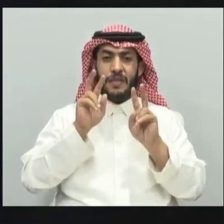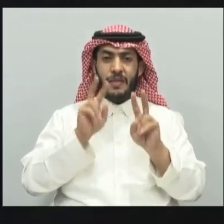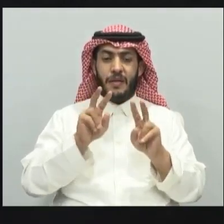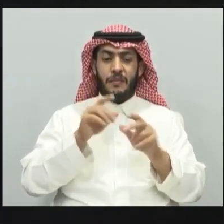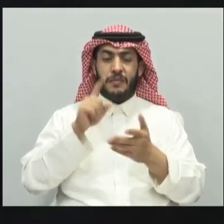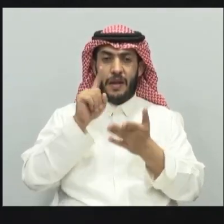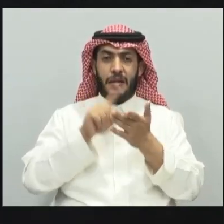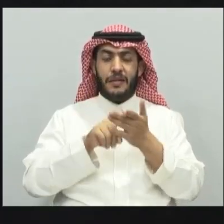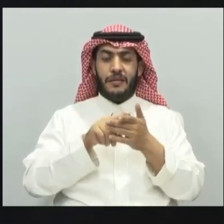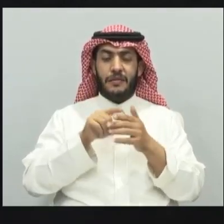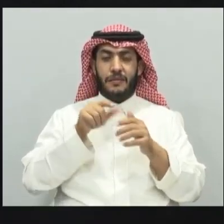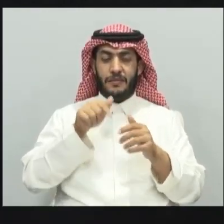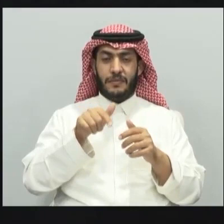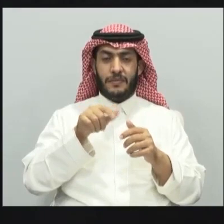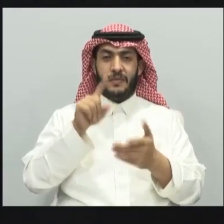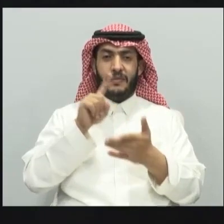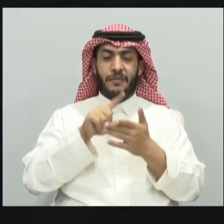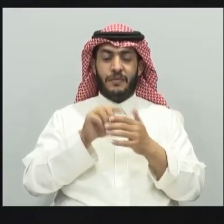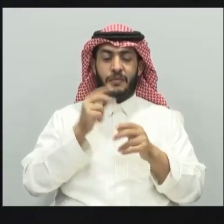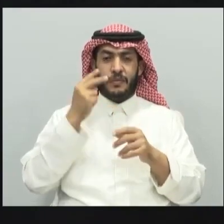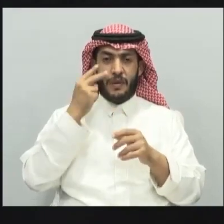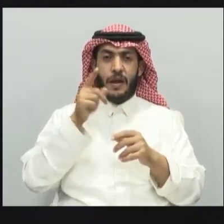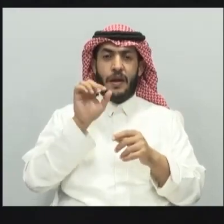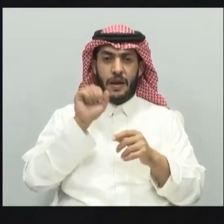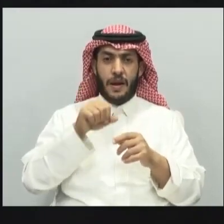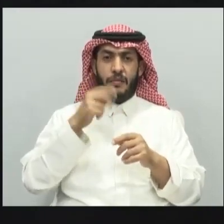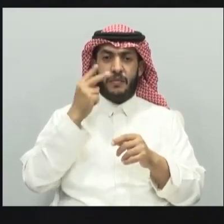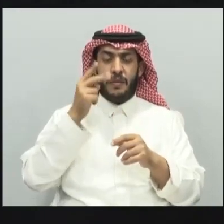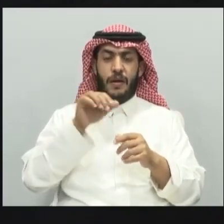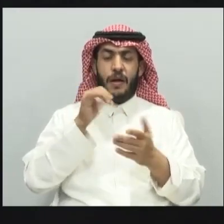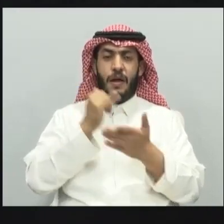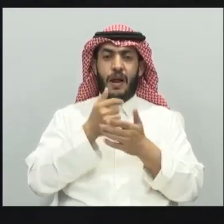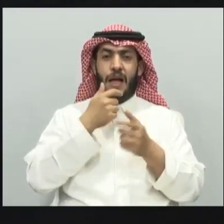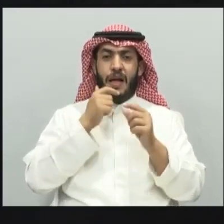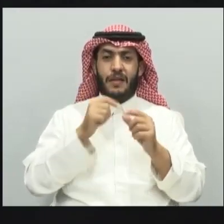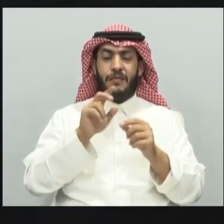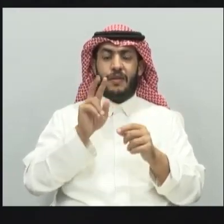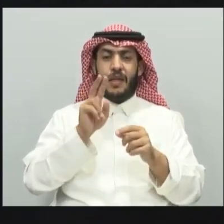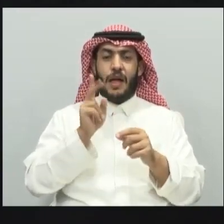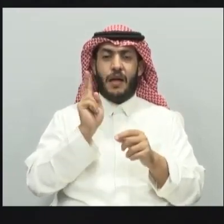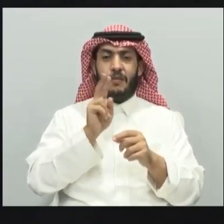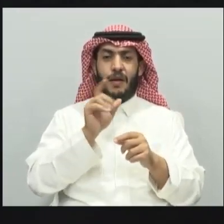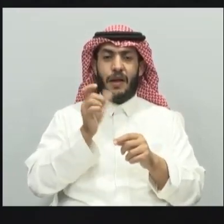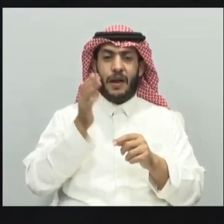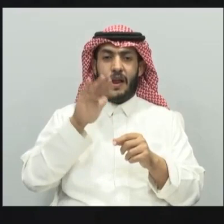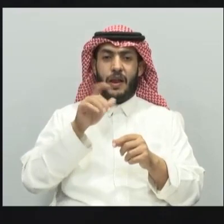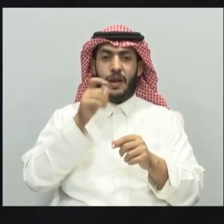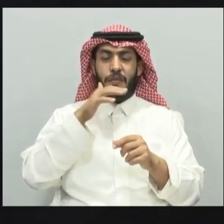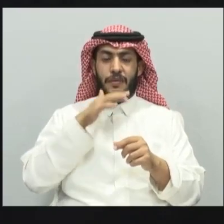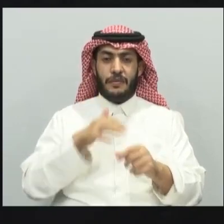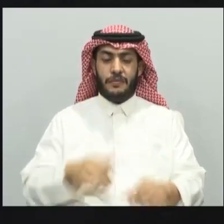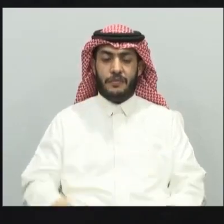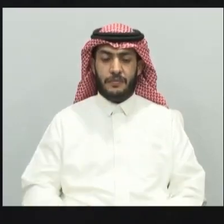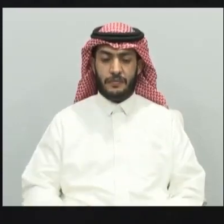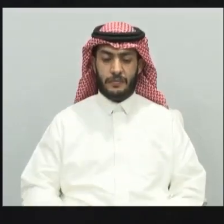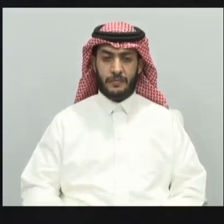والتاكد وانهم فعلا راوا ان هذا قد وضع الحديث وقد كذب على رسول الله صلى الله عليه